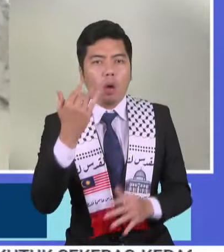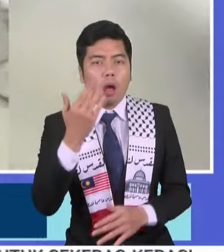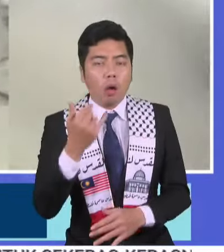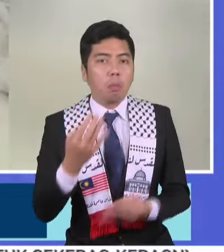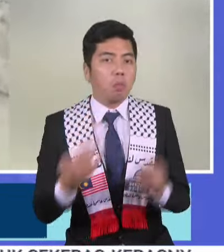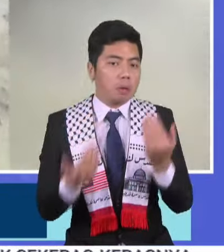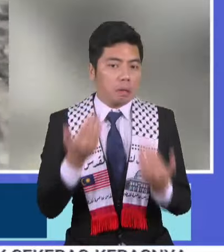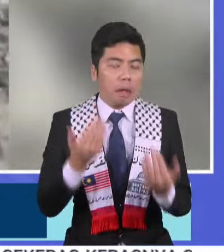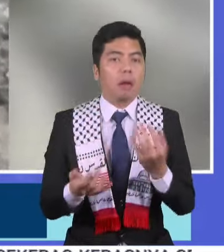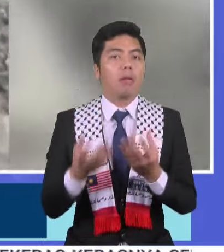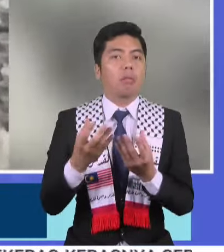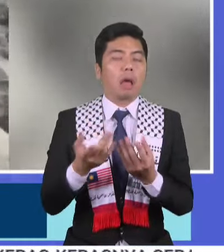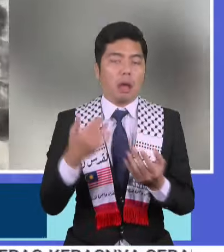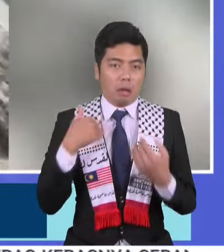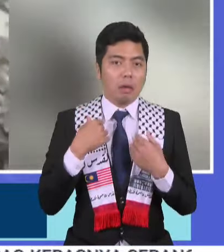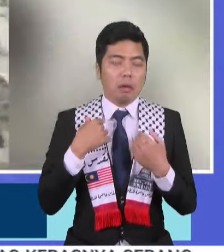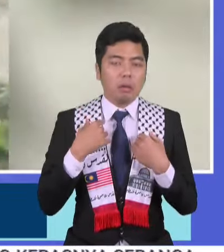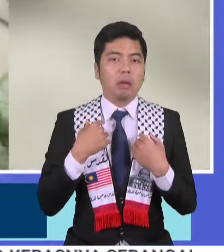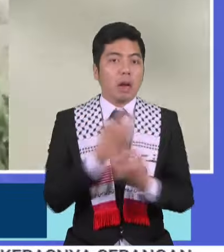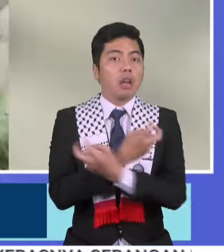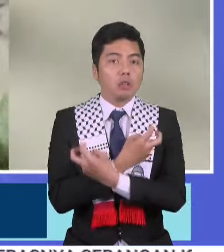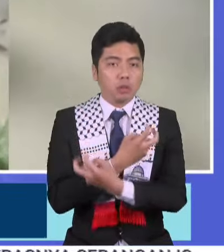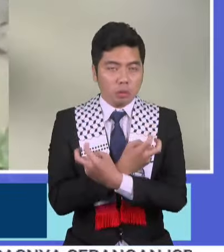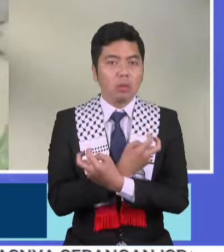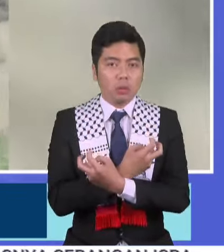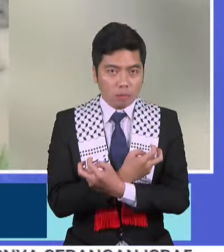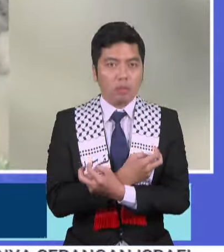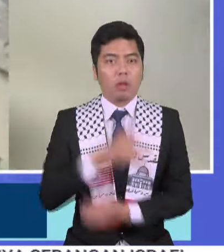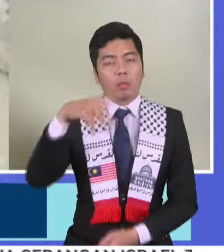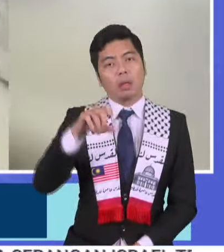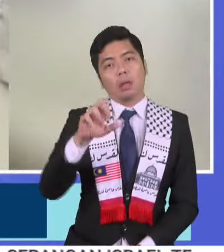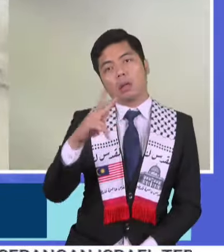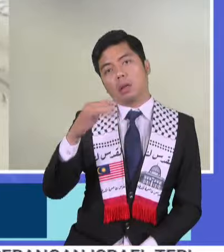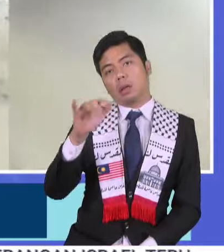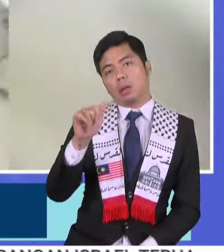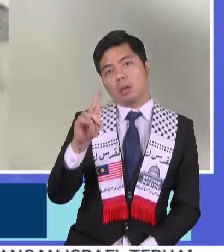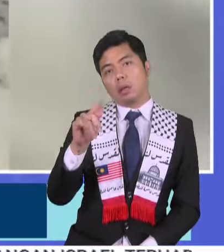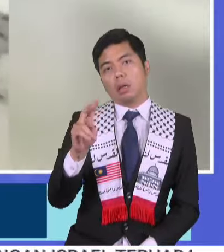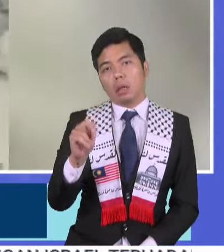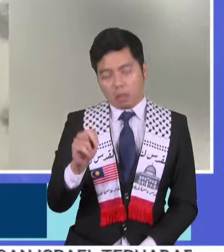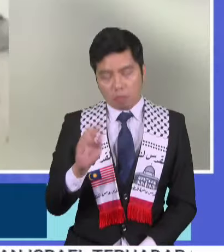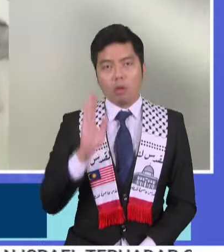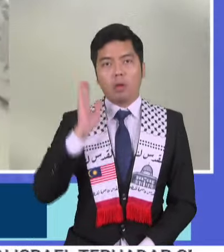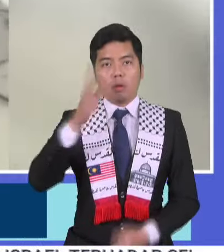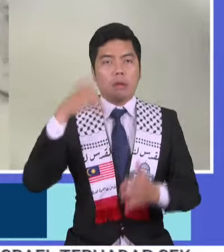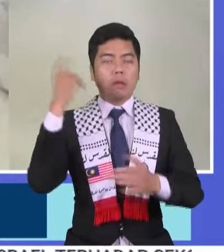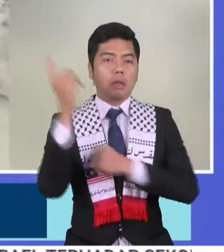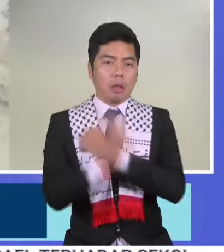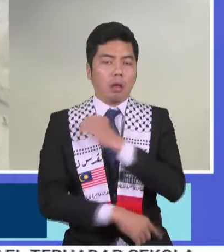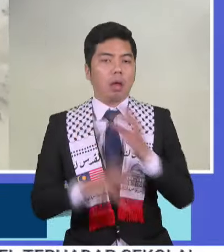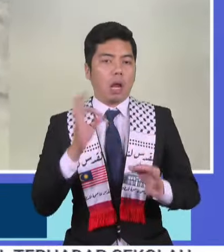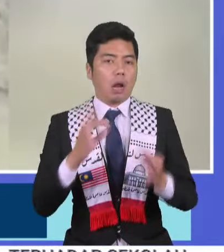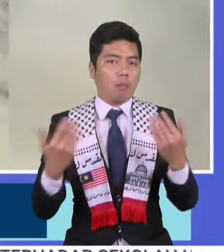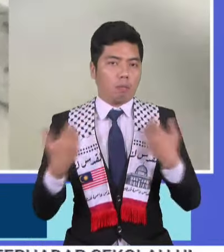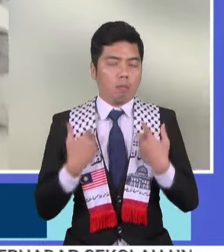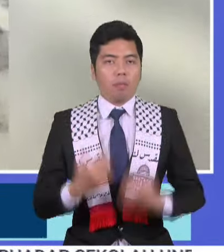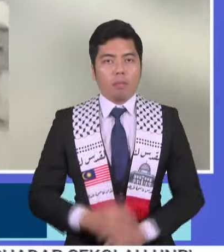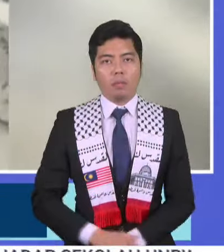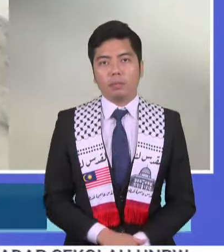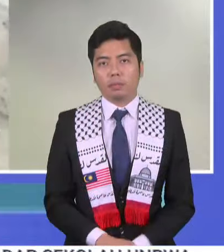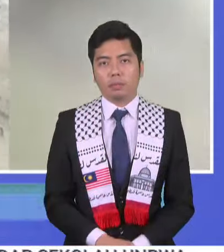pendarahan termasuk kemungkinan diracun. Perkhidmatan bakal mengambil tindakan terhadap pelaku yang tidak bertanggungjawab.